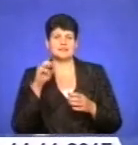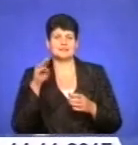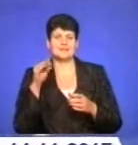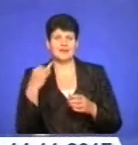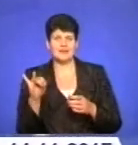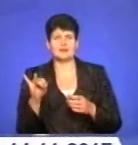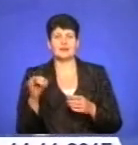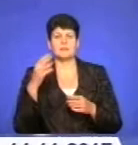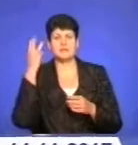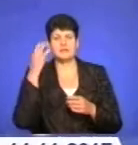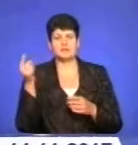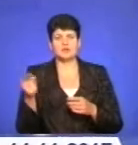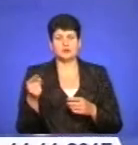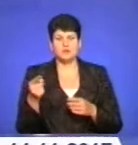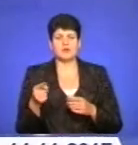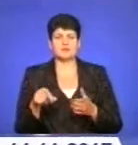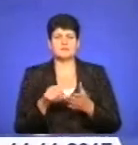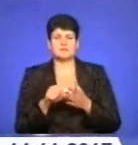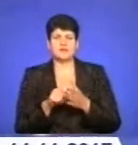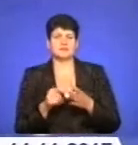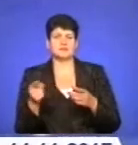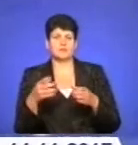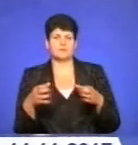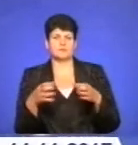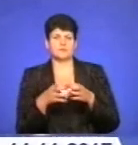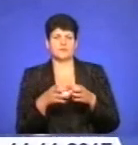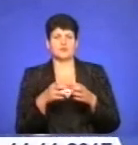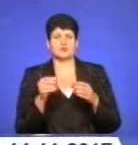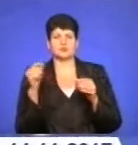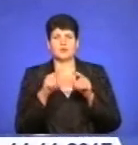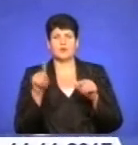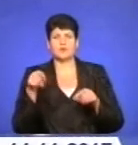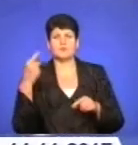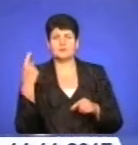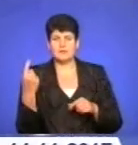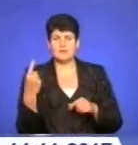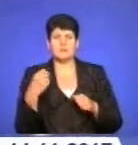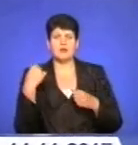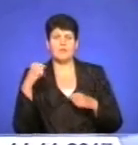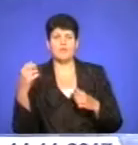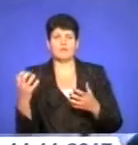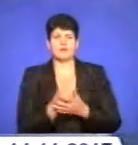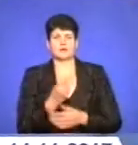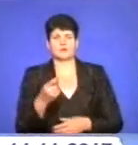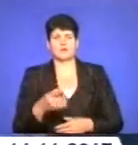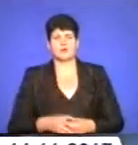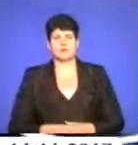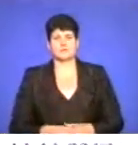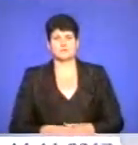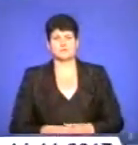який представляла команда Тернопільської комплексної дитячо-юнацької спортивної школи номер 1. Перемогу вибороли тернополяни.